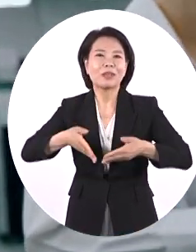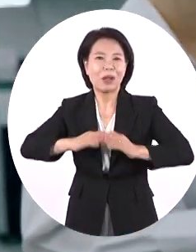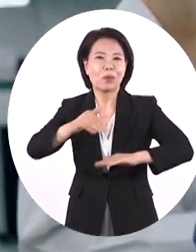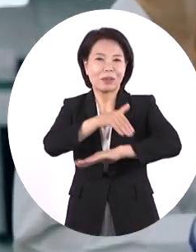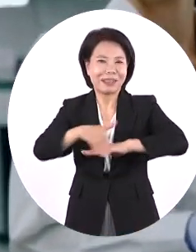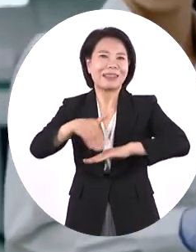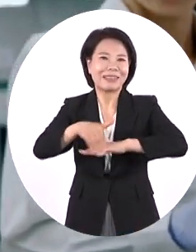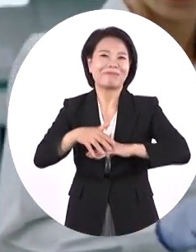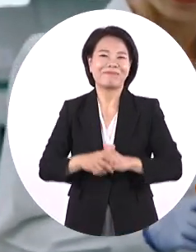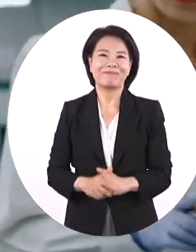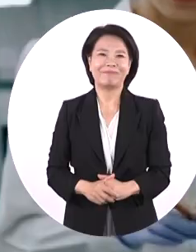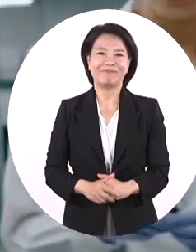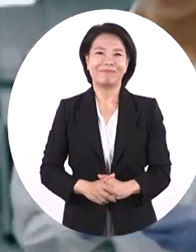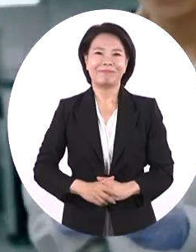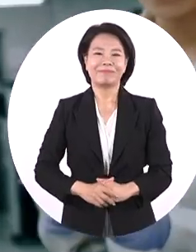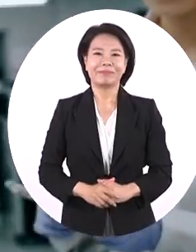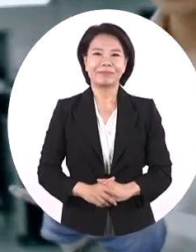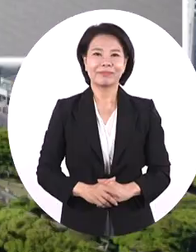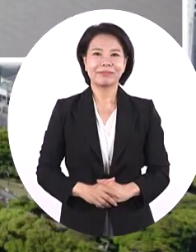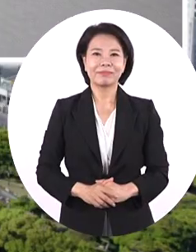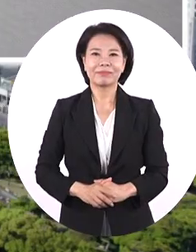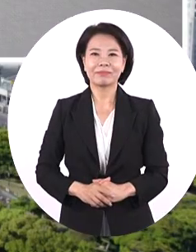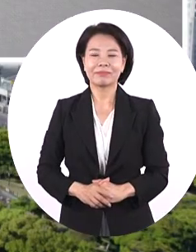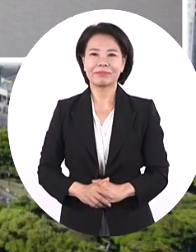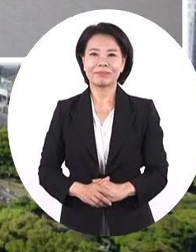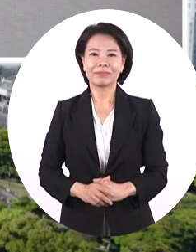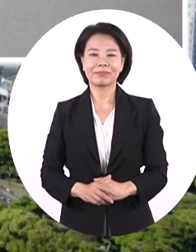나가겠다는 방침입니다.